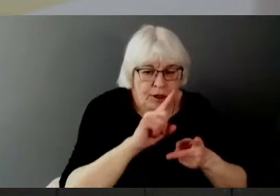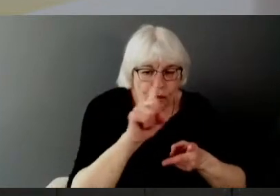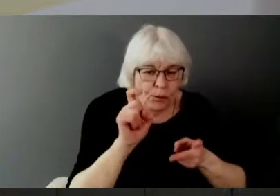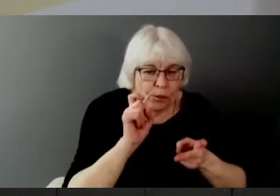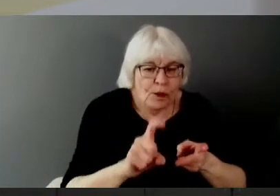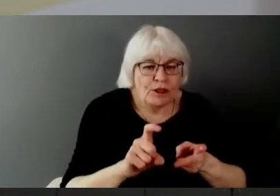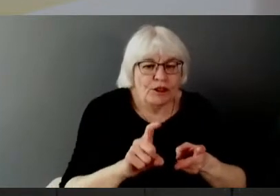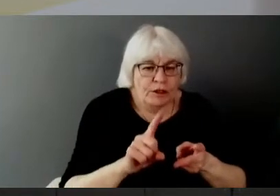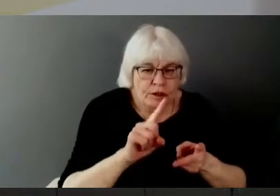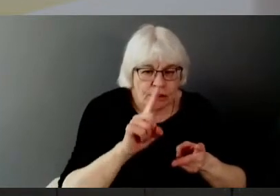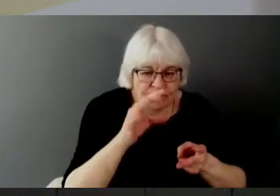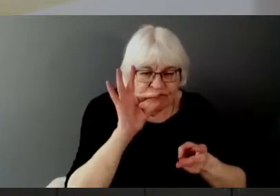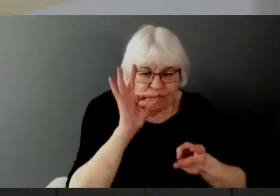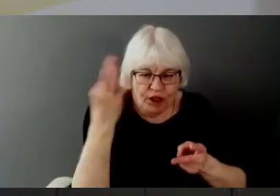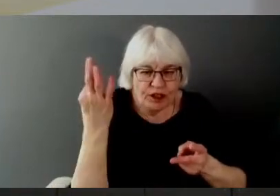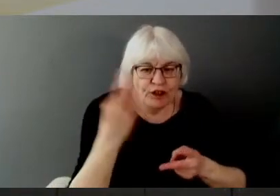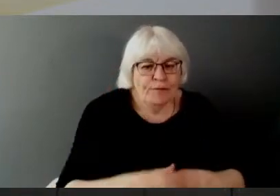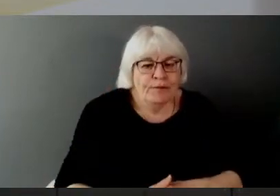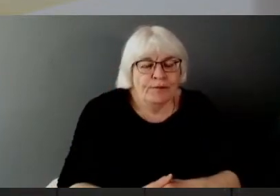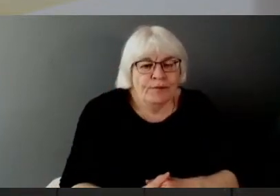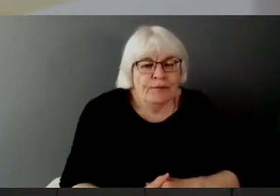Aussi, sur la possibilité peut-être